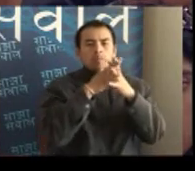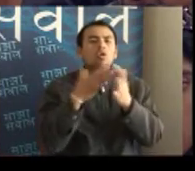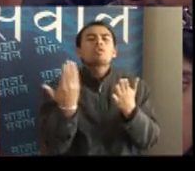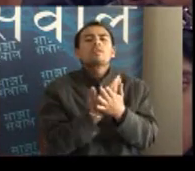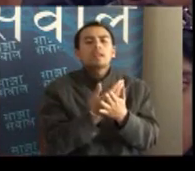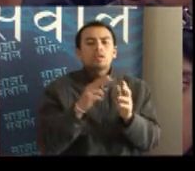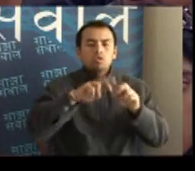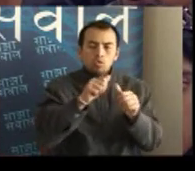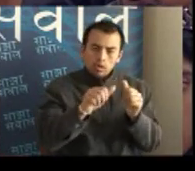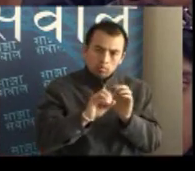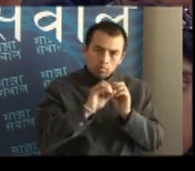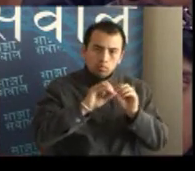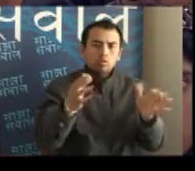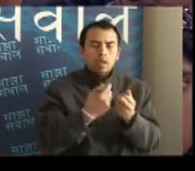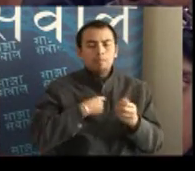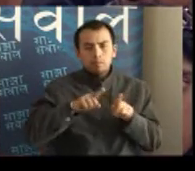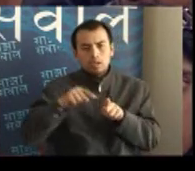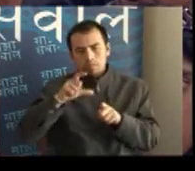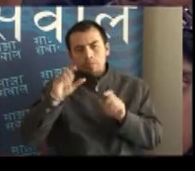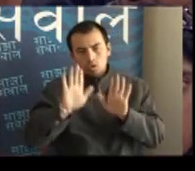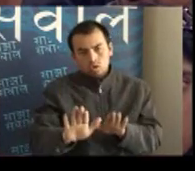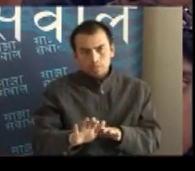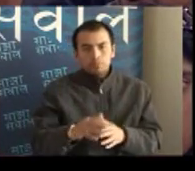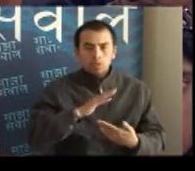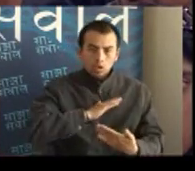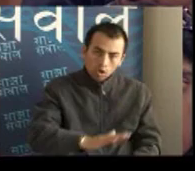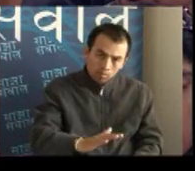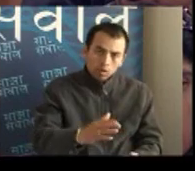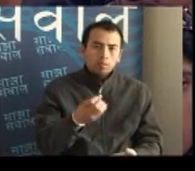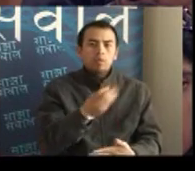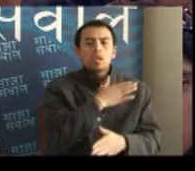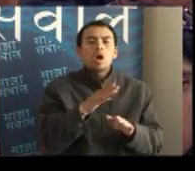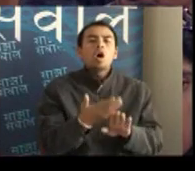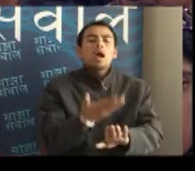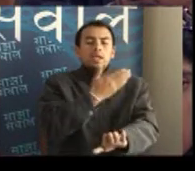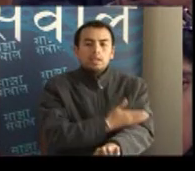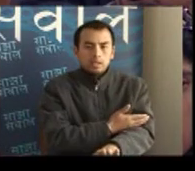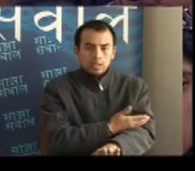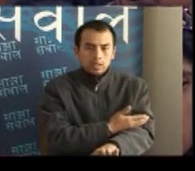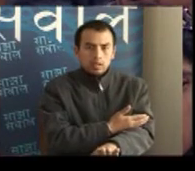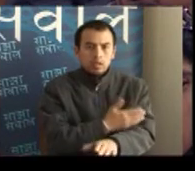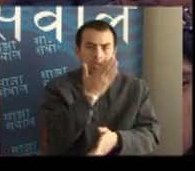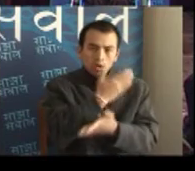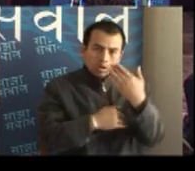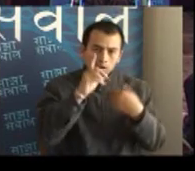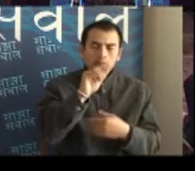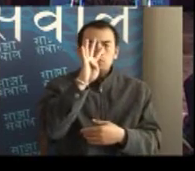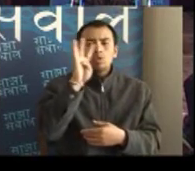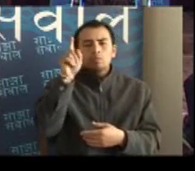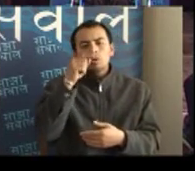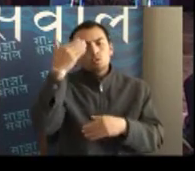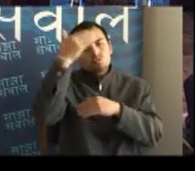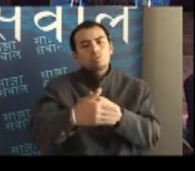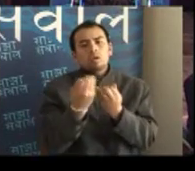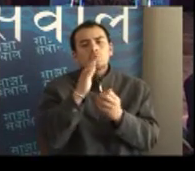रिसर्च गरेको थियो र हामी पनि यहाँ त्यो गरिरहेका छौँ। जन्मनुभन्दा अगाडि नै अपाङ्गता 44% रोक्न सकिन्छ